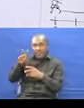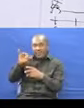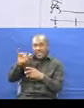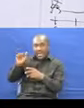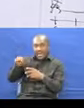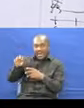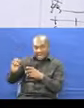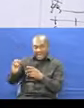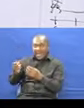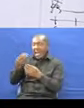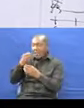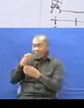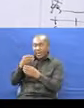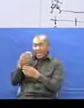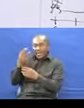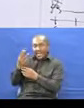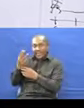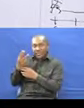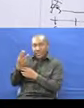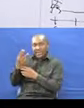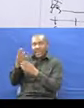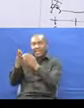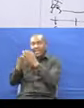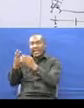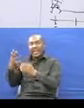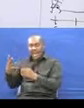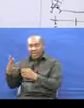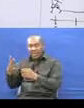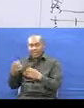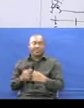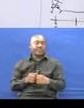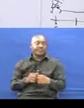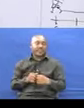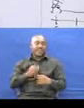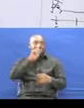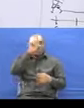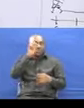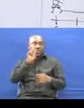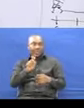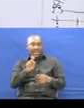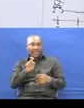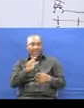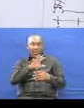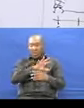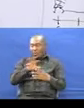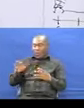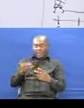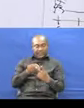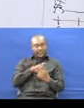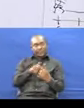alikula 1/5 ya mkate huo. Swali linakuja sasa. Swali linakuja sasa. Kwa